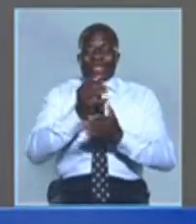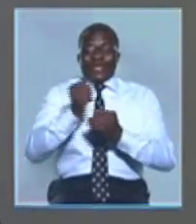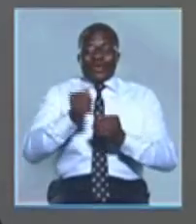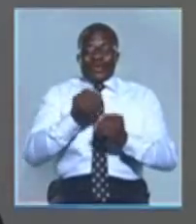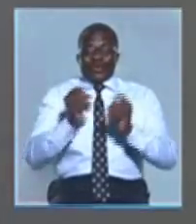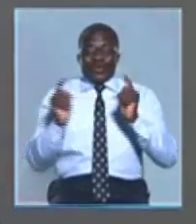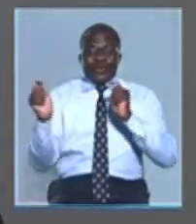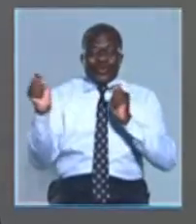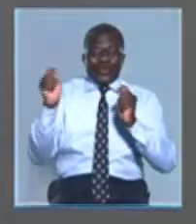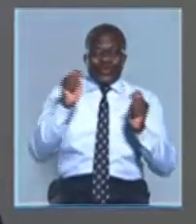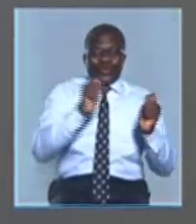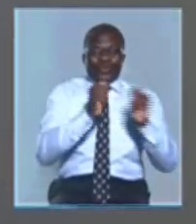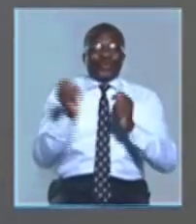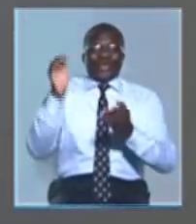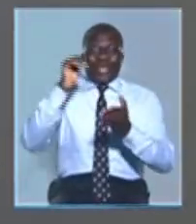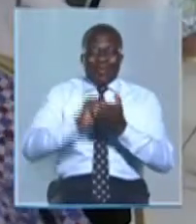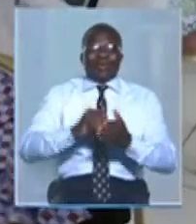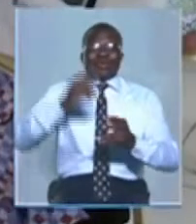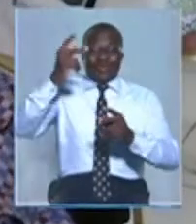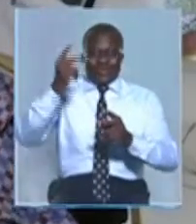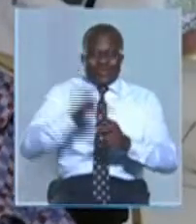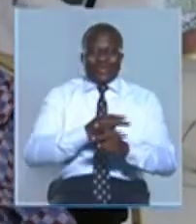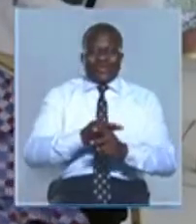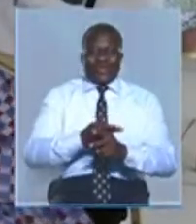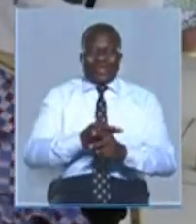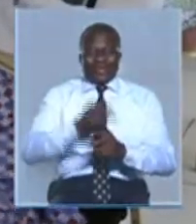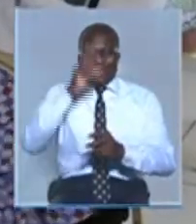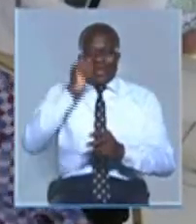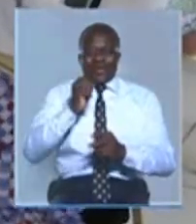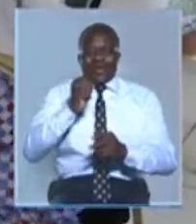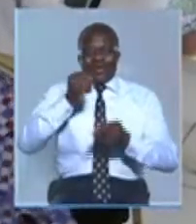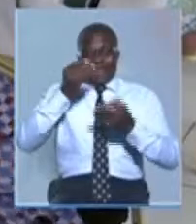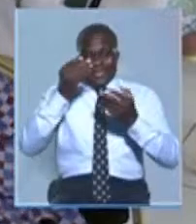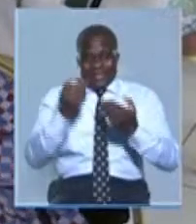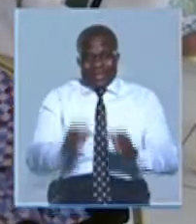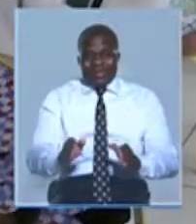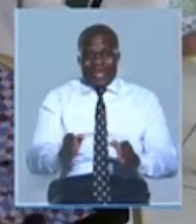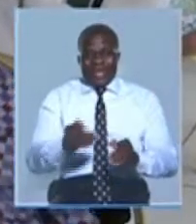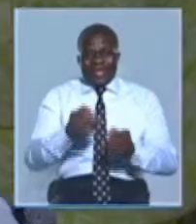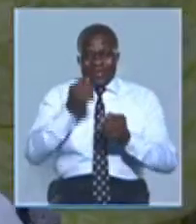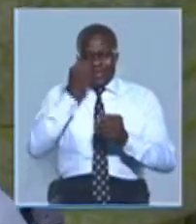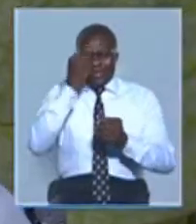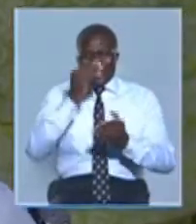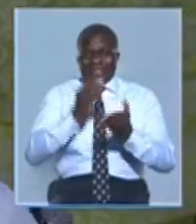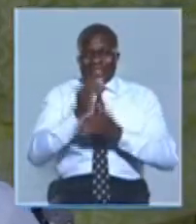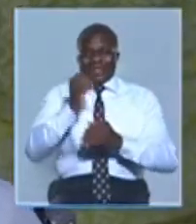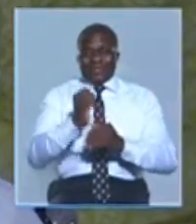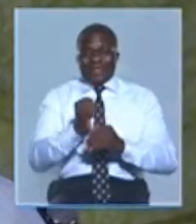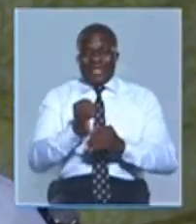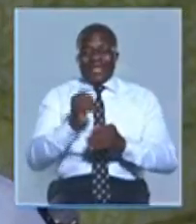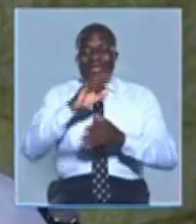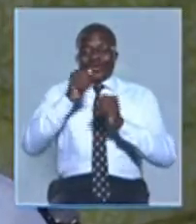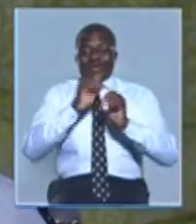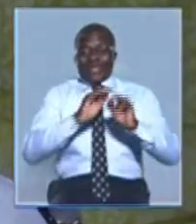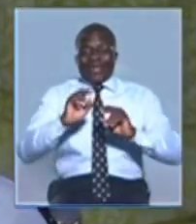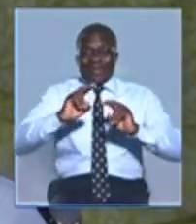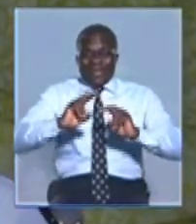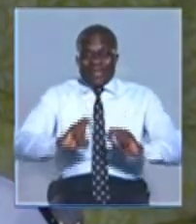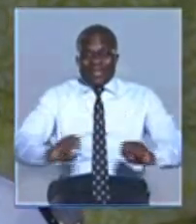tourbillon qui se répète, qui se multiplie. L'auteur s'y perd parfois, mais maîtrise bien les trois